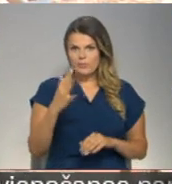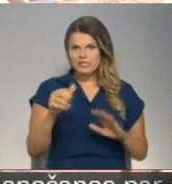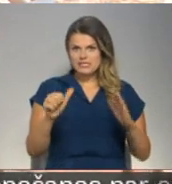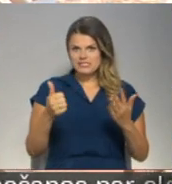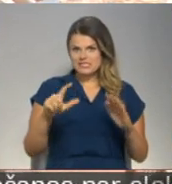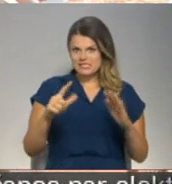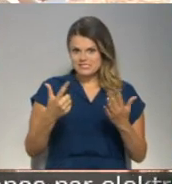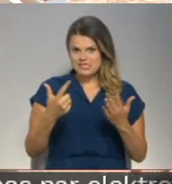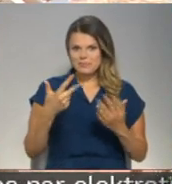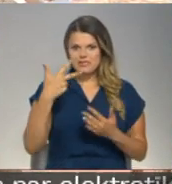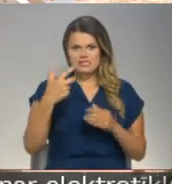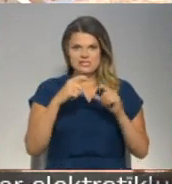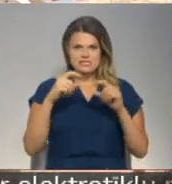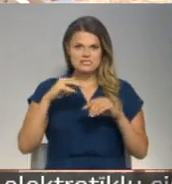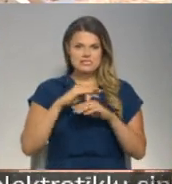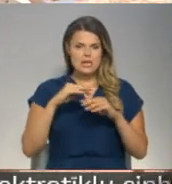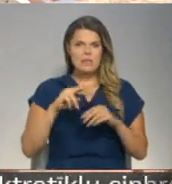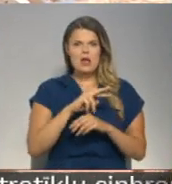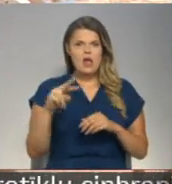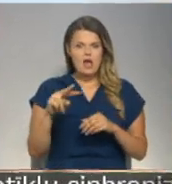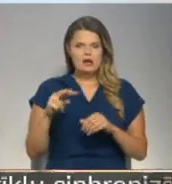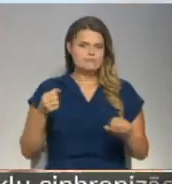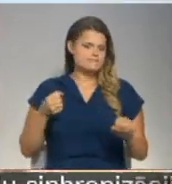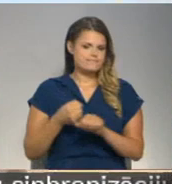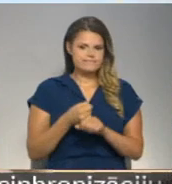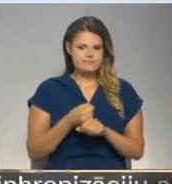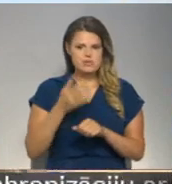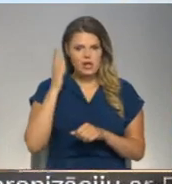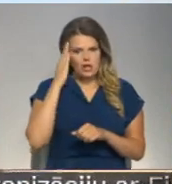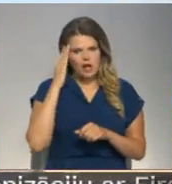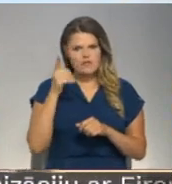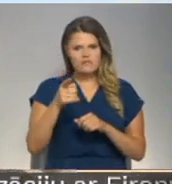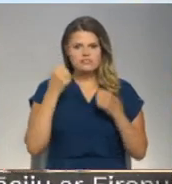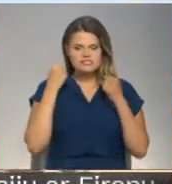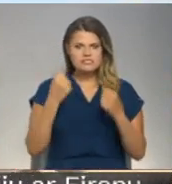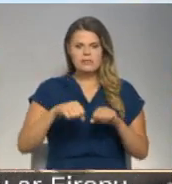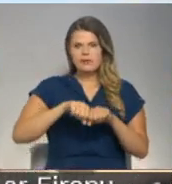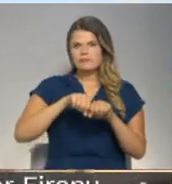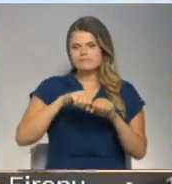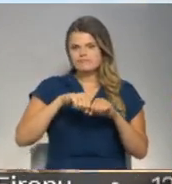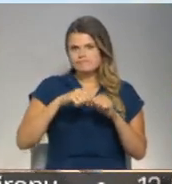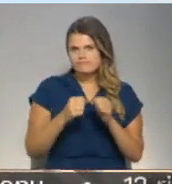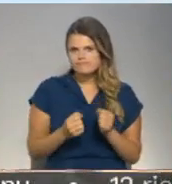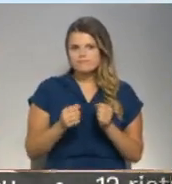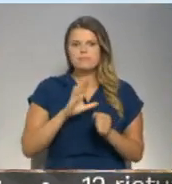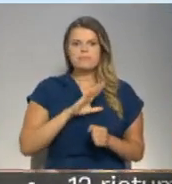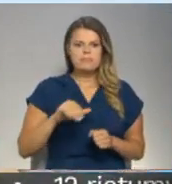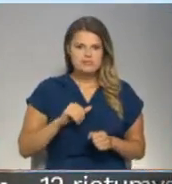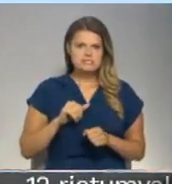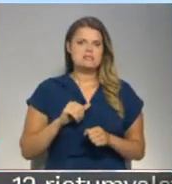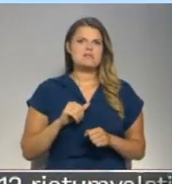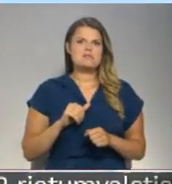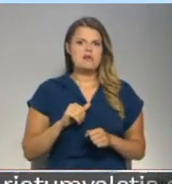6., 7. Tie ir 3 skriemeļi, kuri visbiežāk saņem šo traumu. Te ir galva, viņš saliecās ļoti strauji, un pēc tam viņam